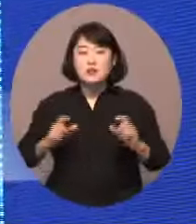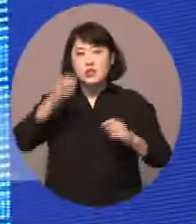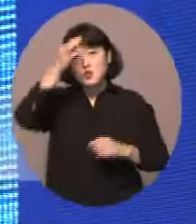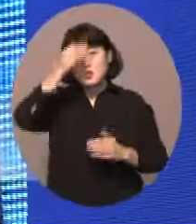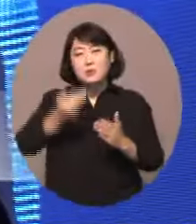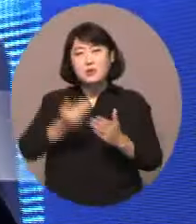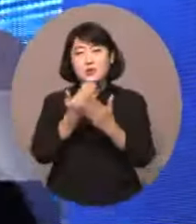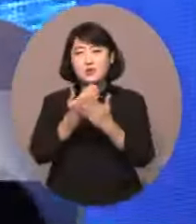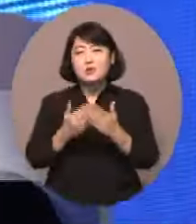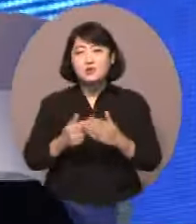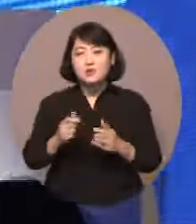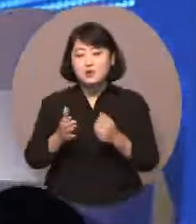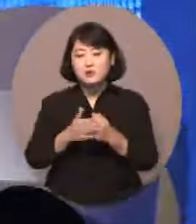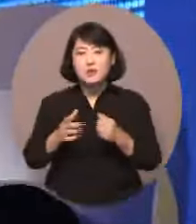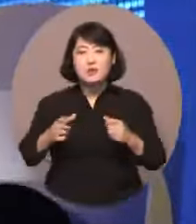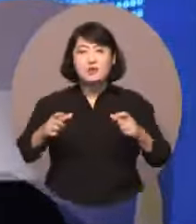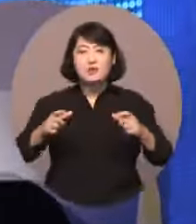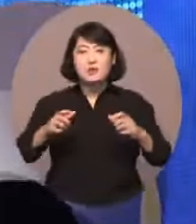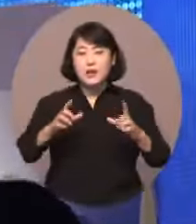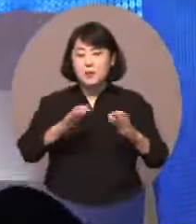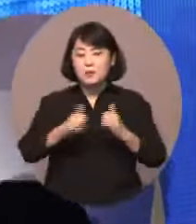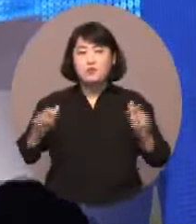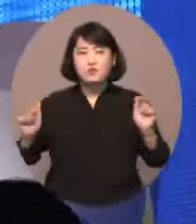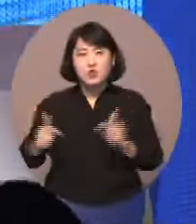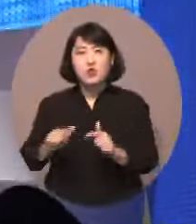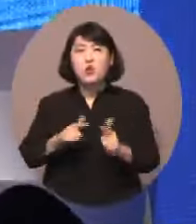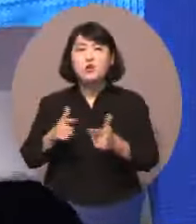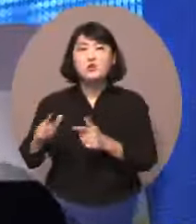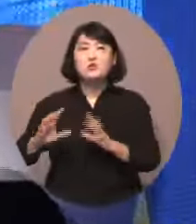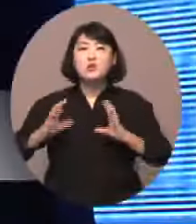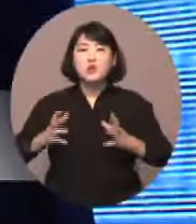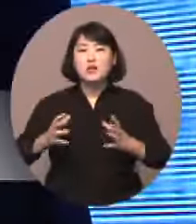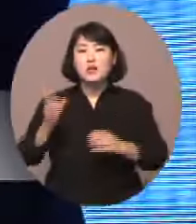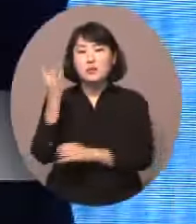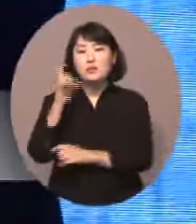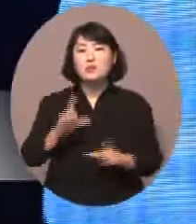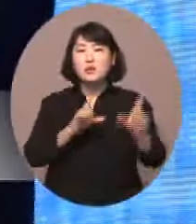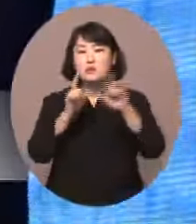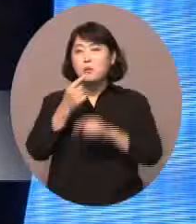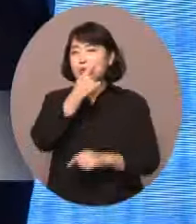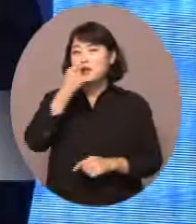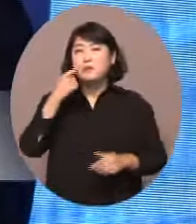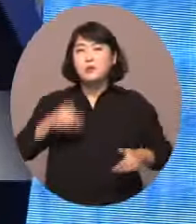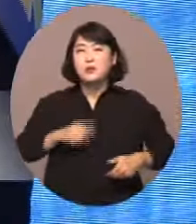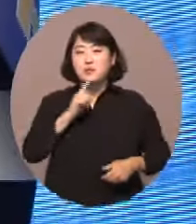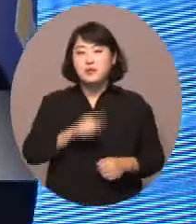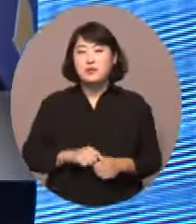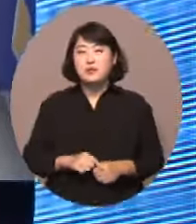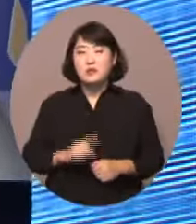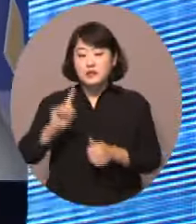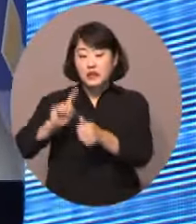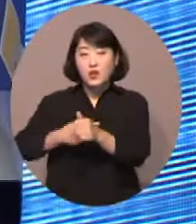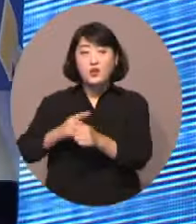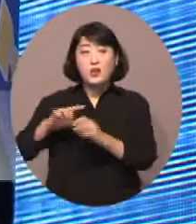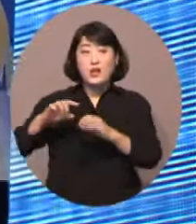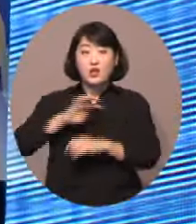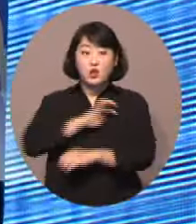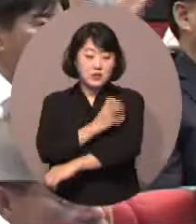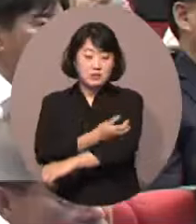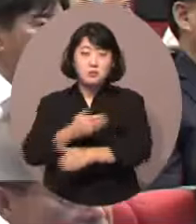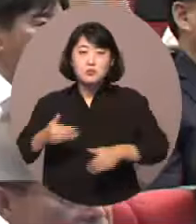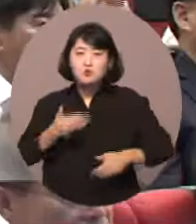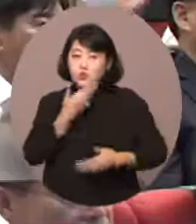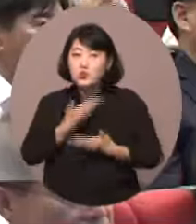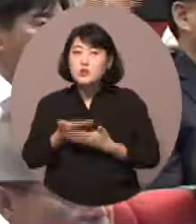양극화 등에 국가가 기본적 삶을 보장해야 한다고 강조했습니다. 또 재생에너지가 중요하지만 정부 대책이